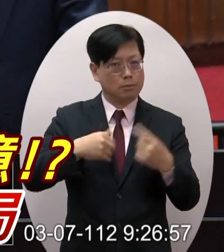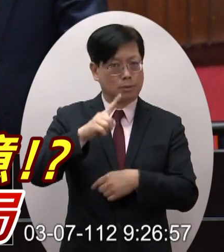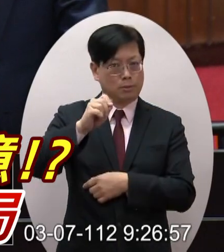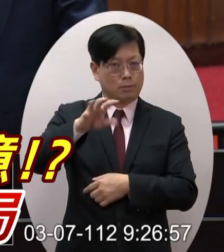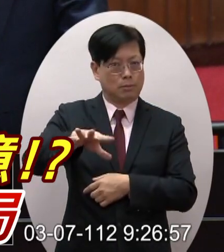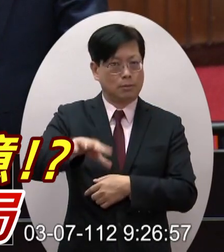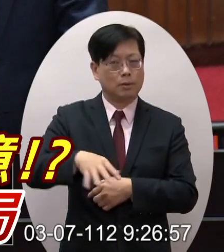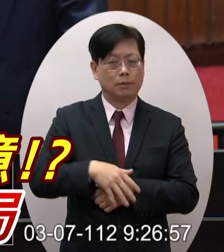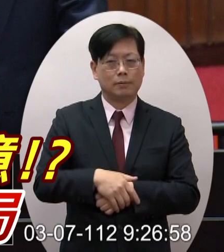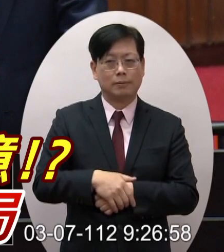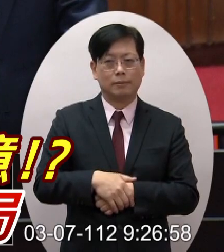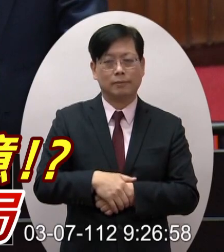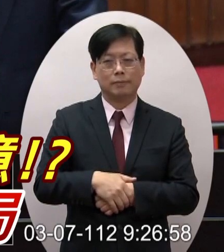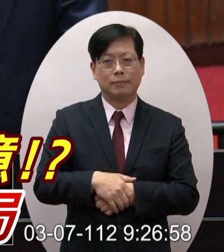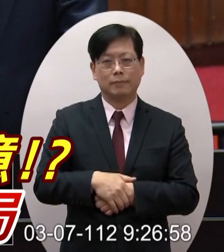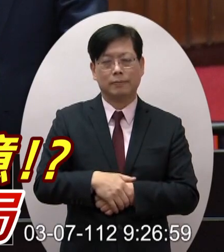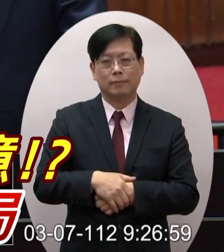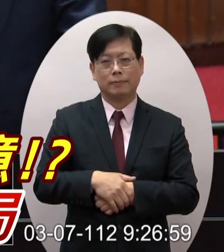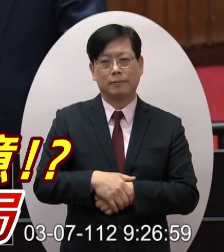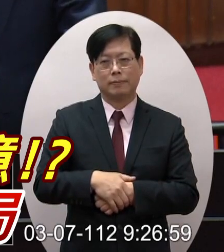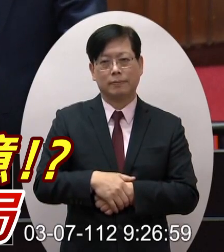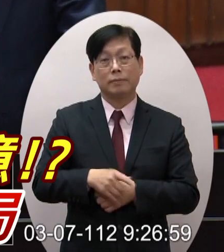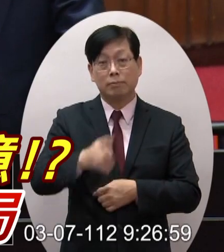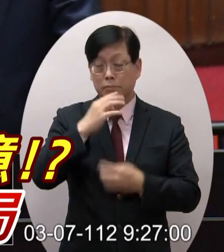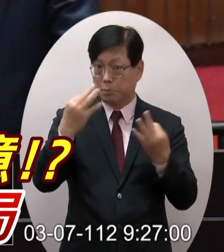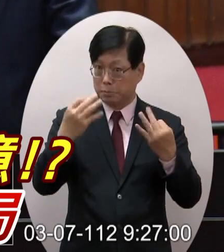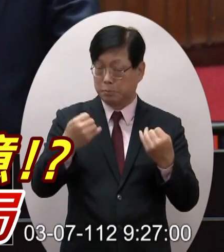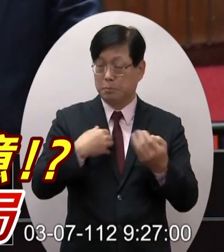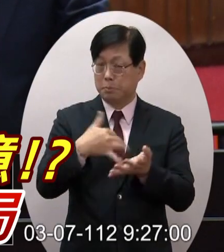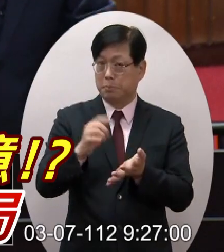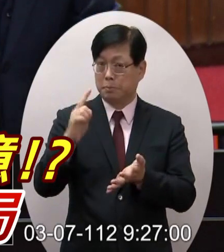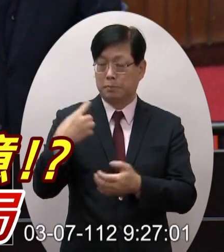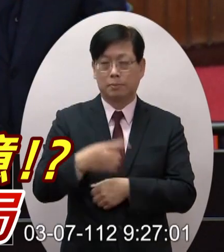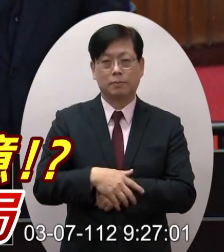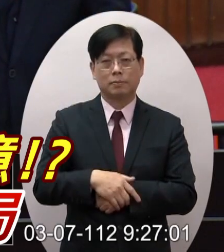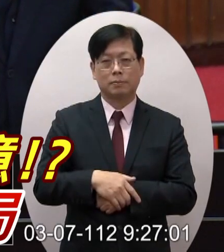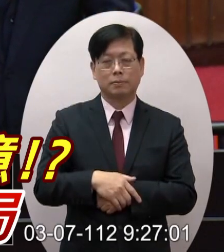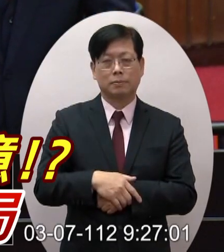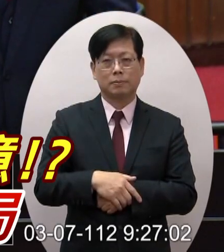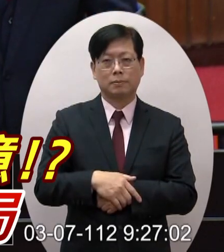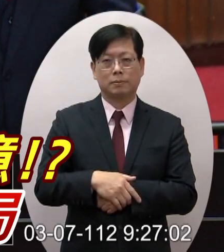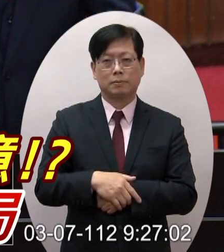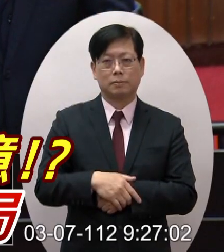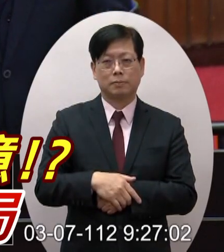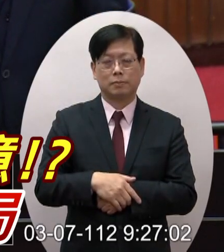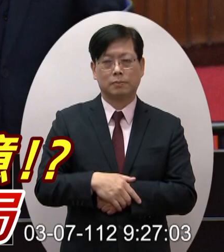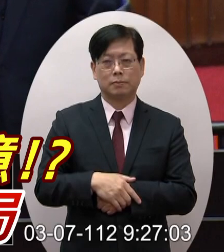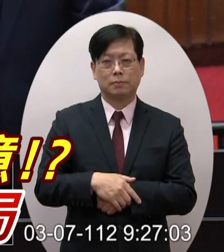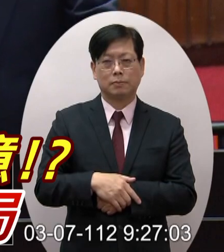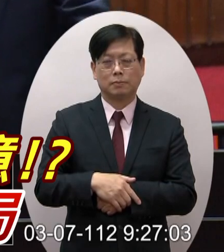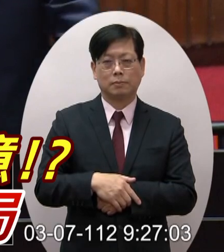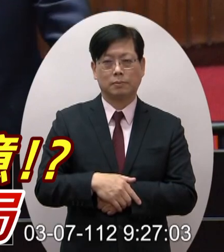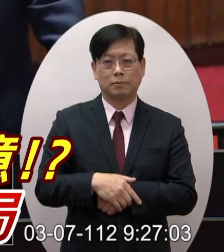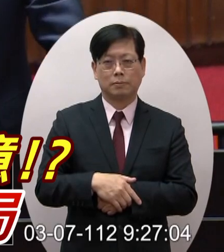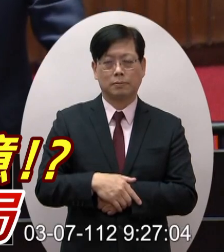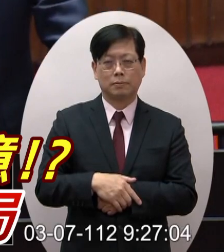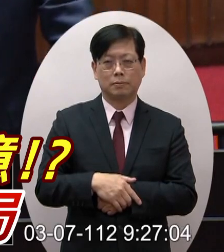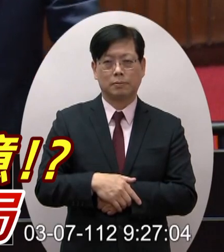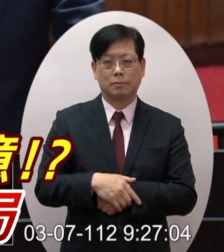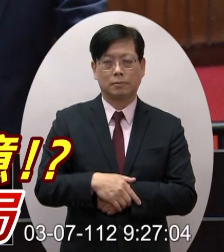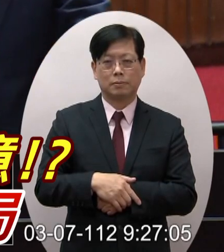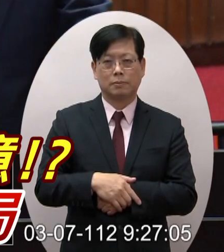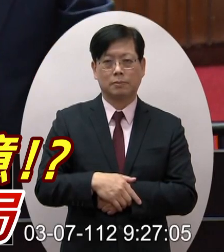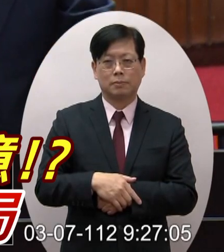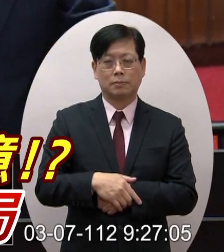1.5万元。 各位报告，它里面哈土地， 你这个数字怎么算的？ 53亿里面的土地费用大概18亿啊，54亿里面大概18亿，